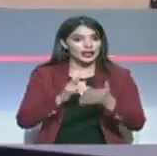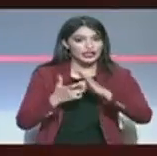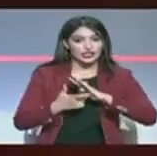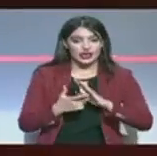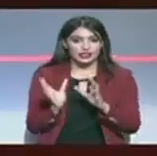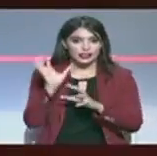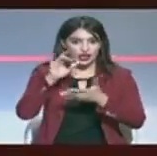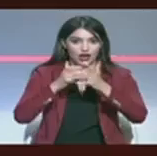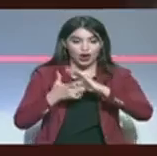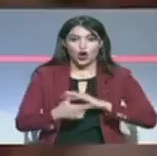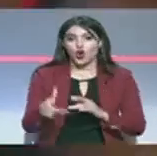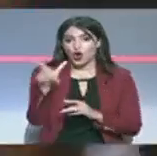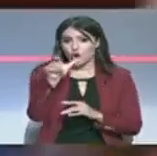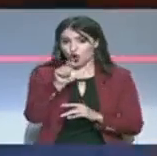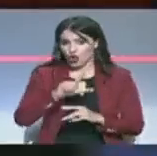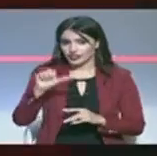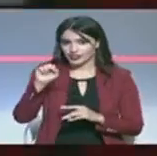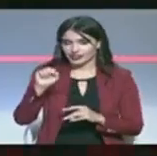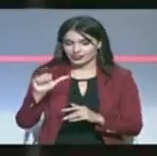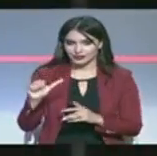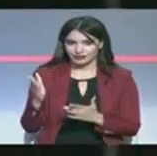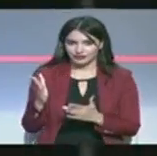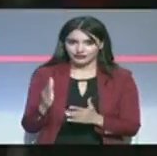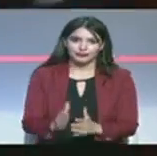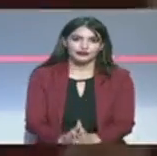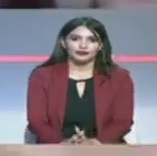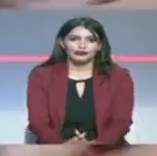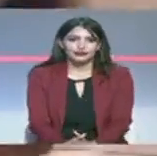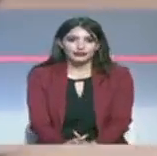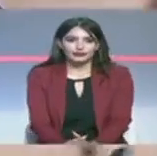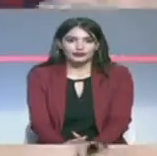الذهبي نادي لوس أنجلوس ليكرز.